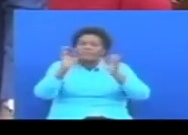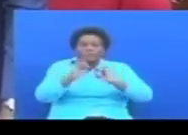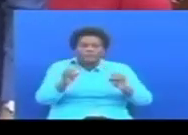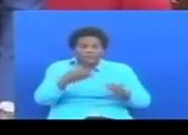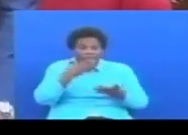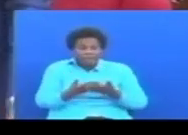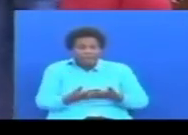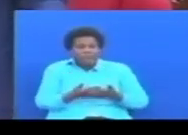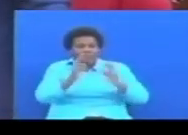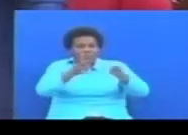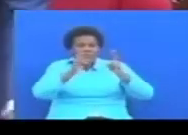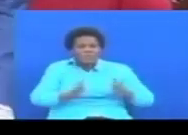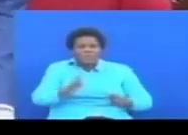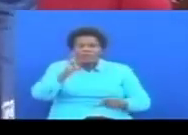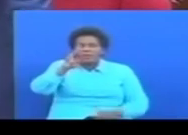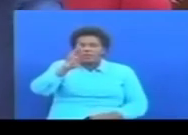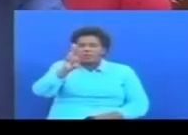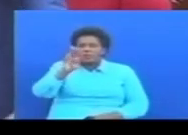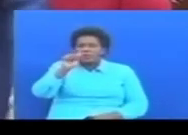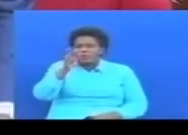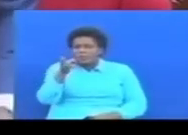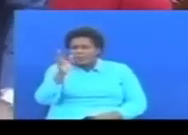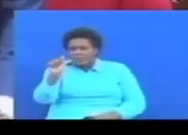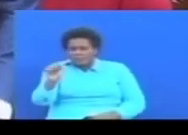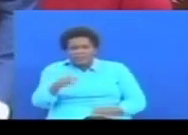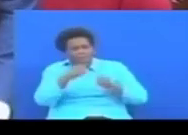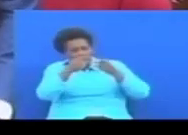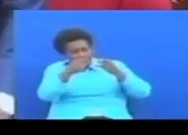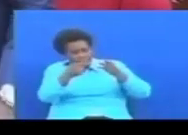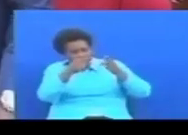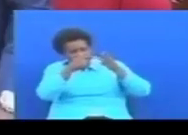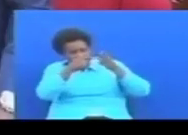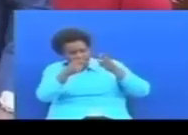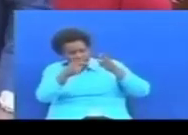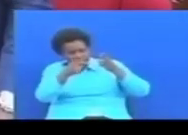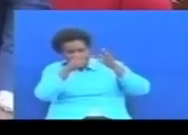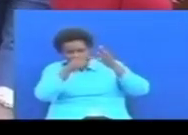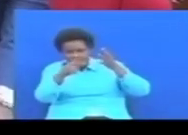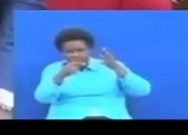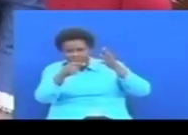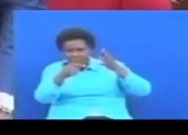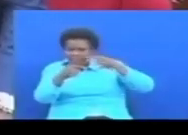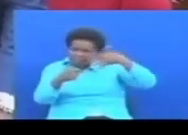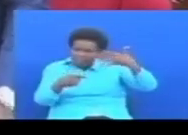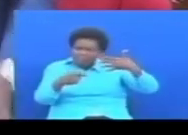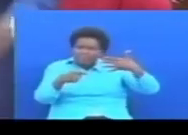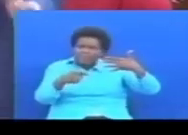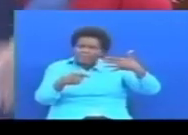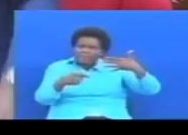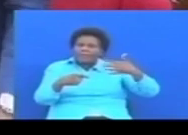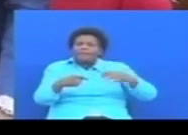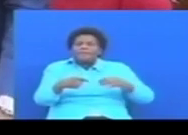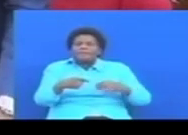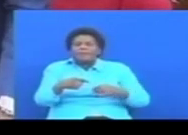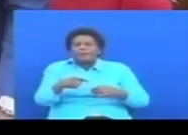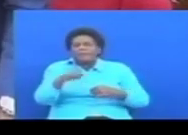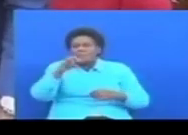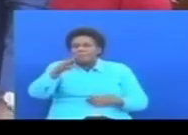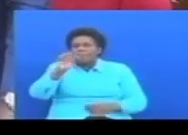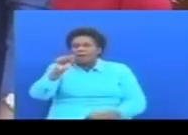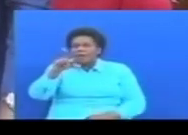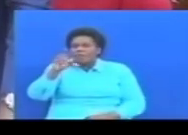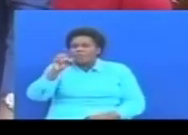ya Kikwalaza, maeneo ya Msimba, lakini pia maeneo ya Ruembe na Tamkaleli, Kipekenya na maeneo ya Malolo.